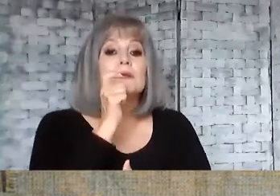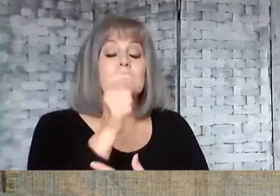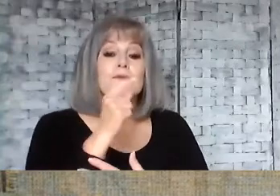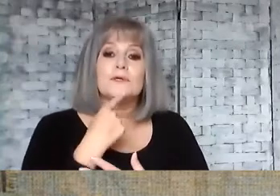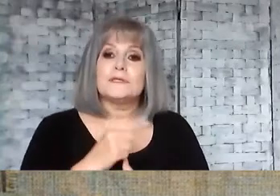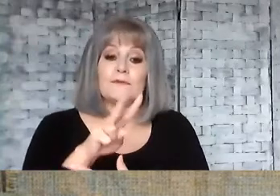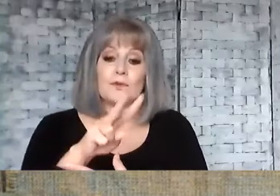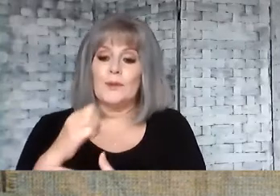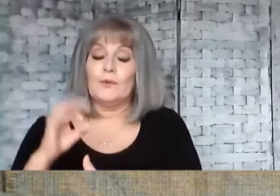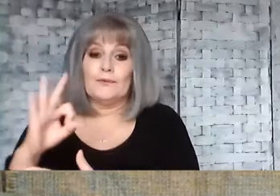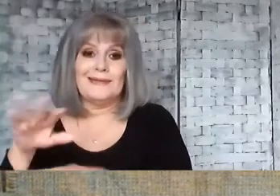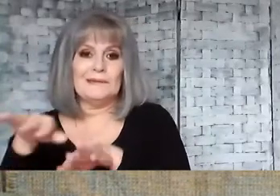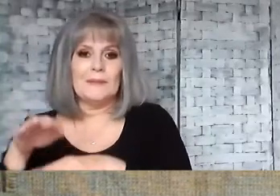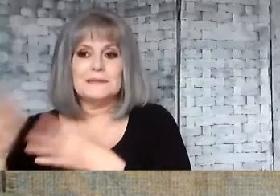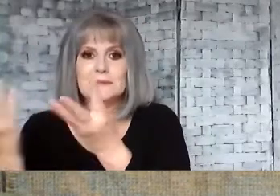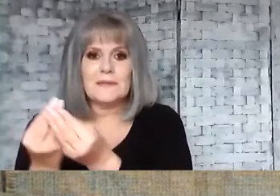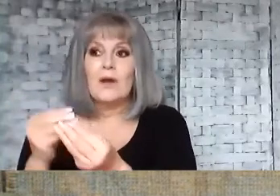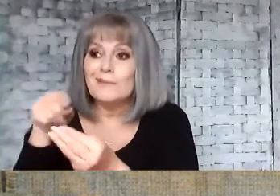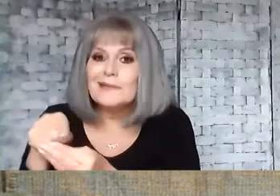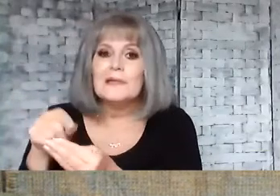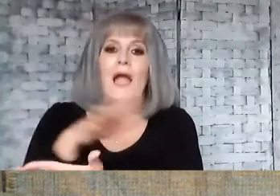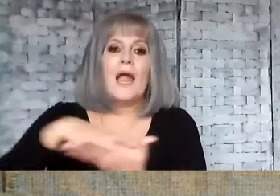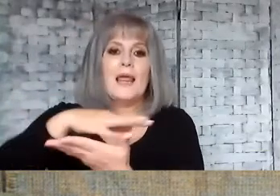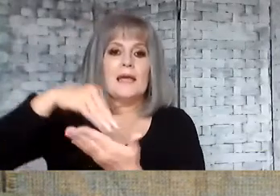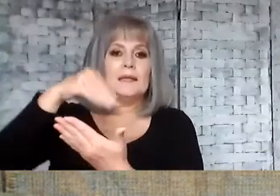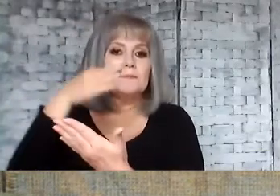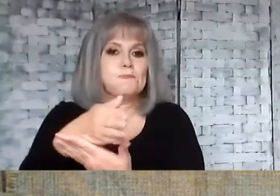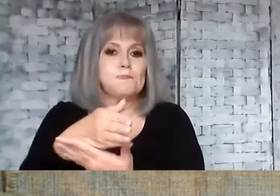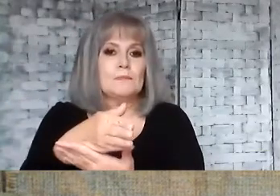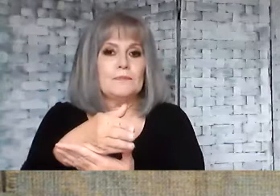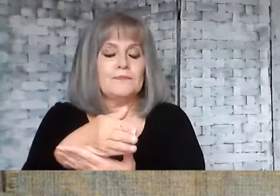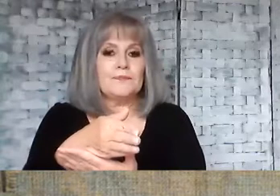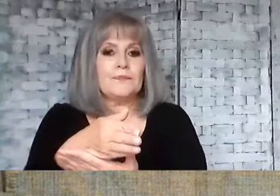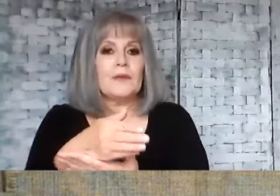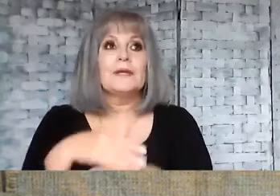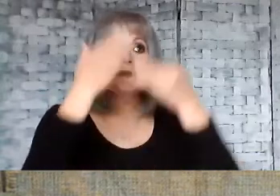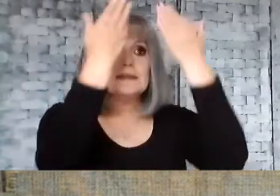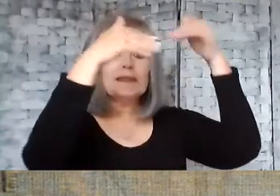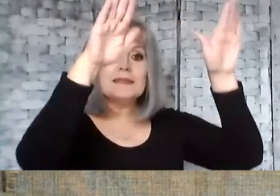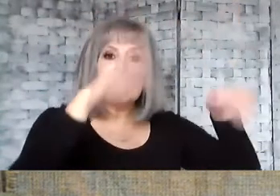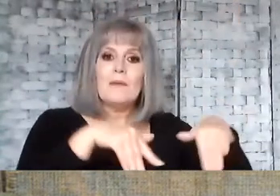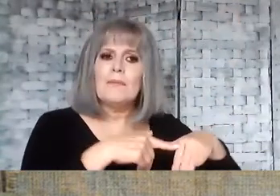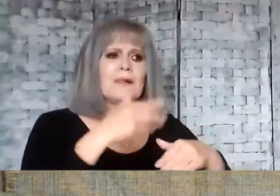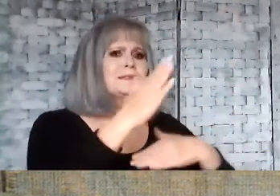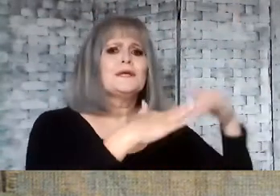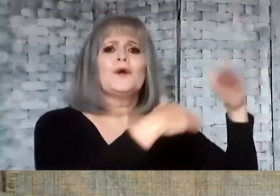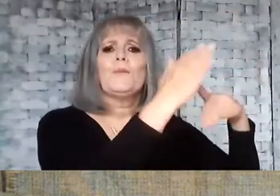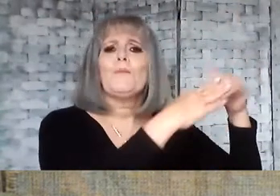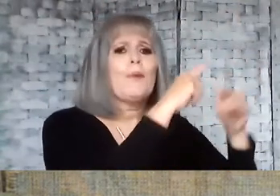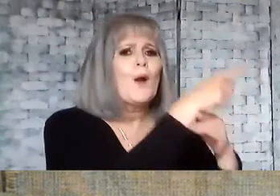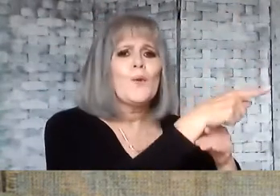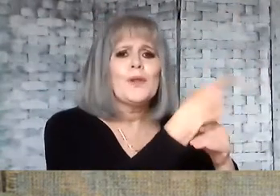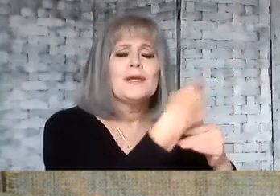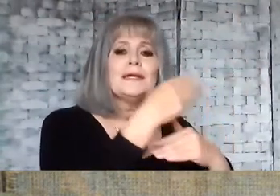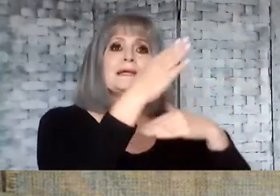saam is. Daar is die tempel. Die tempel is nie in my hart nie. Die tempel is nie een gebouw nie. Die tempel is in die saamwees